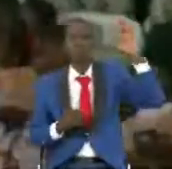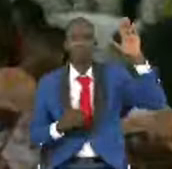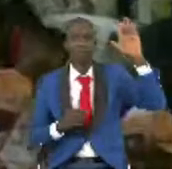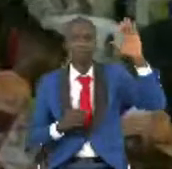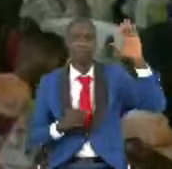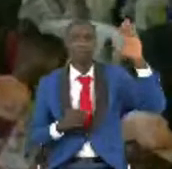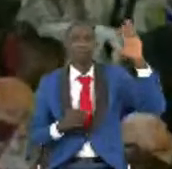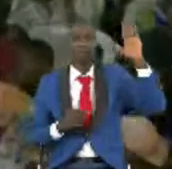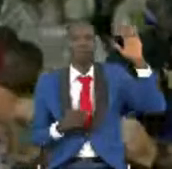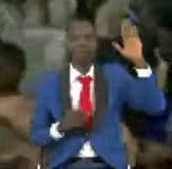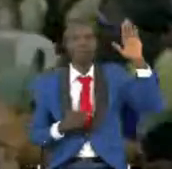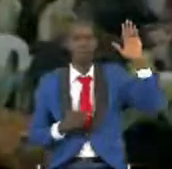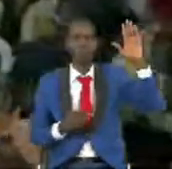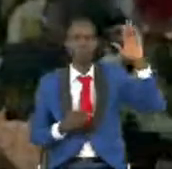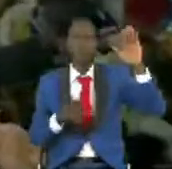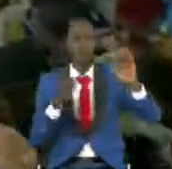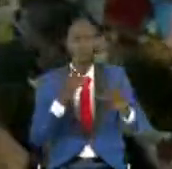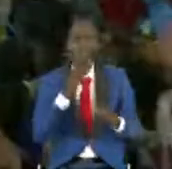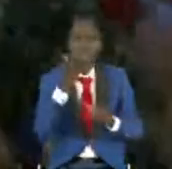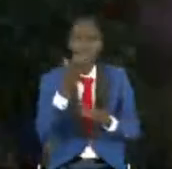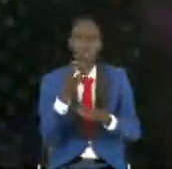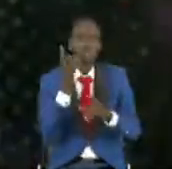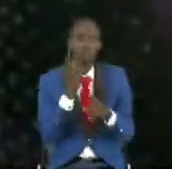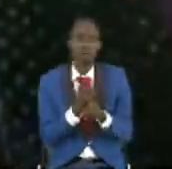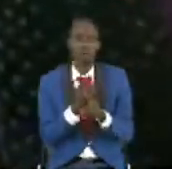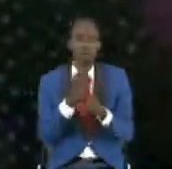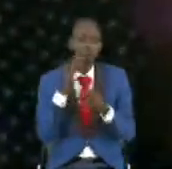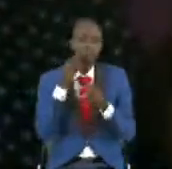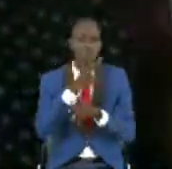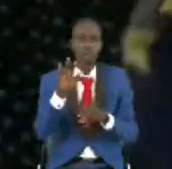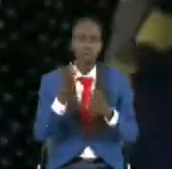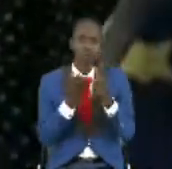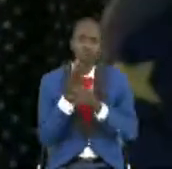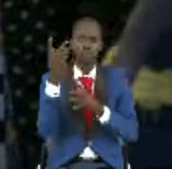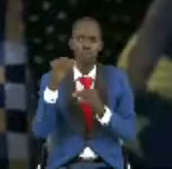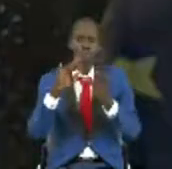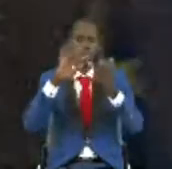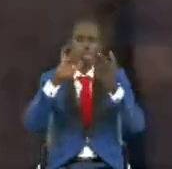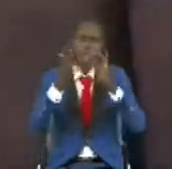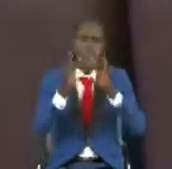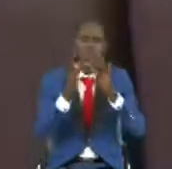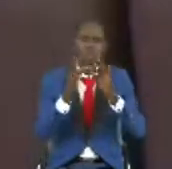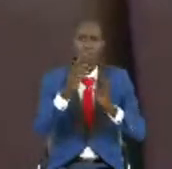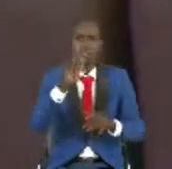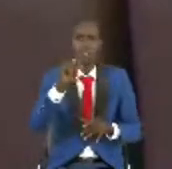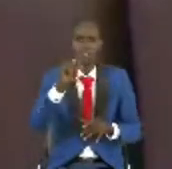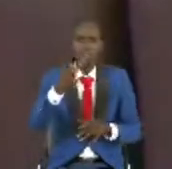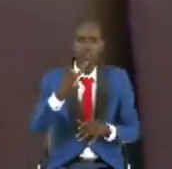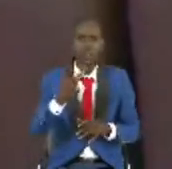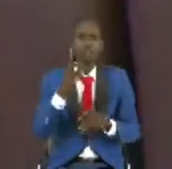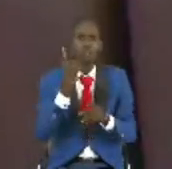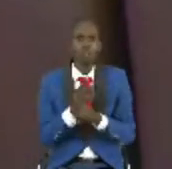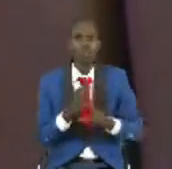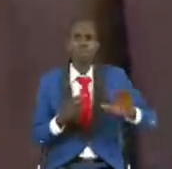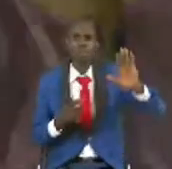Que Dieu vous bénisse. Vous écoutez la radio, levez la main là-bas, à la télévision, levez la main en ligne, partout où vous êtes.